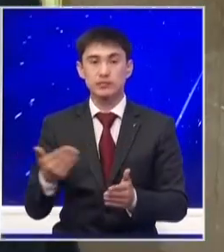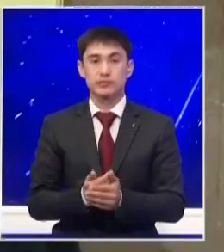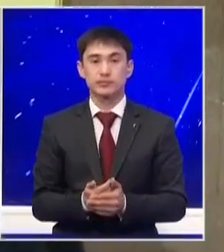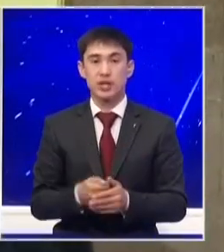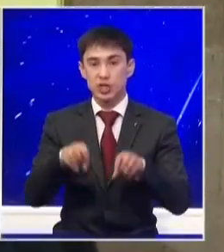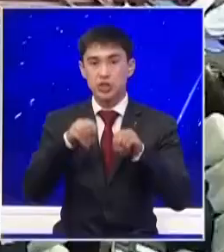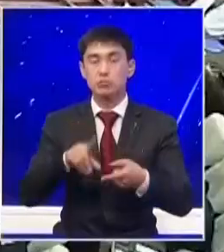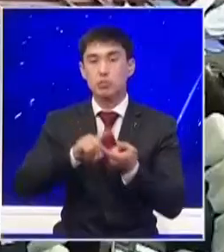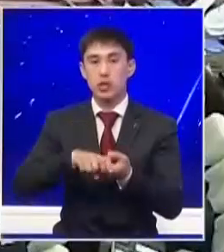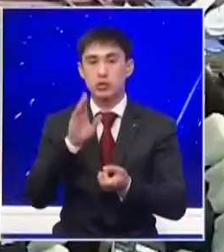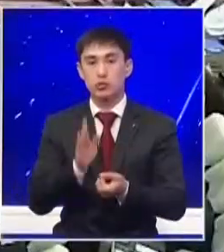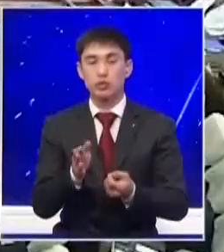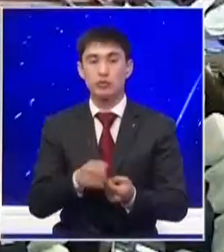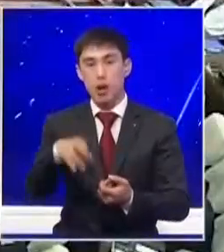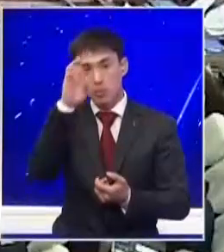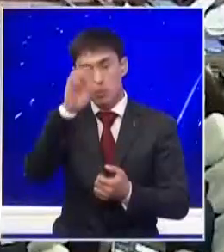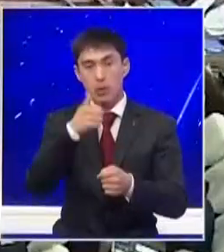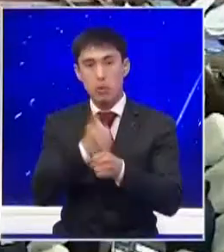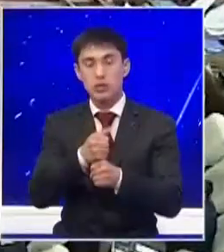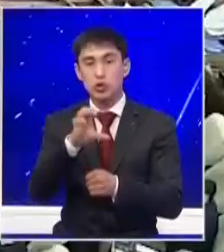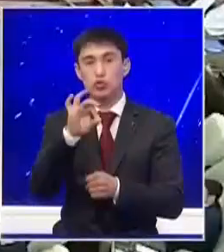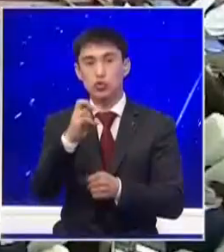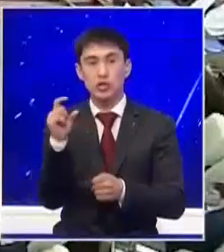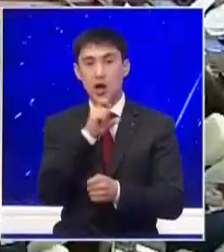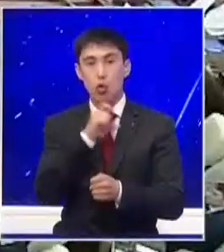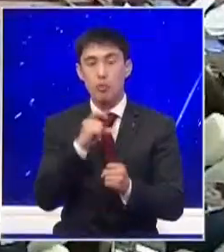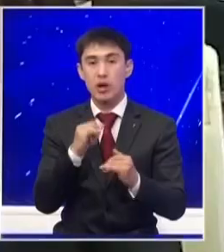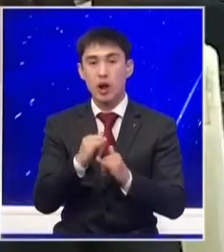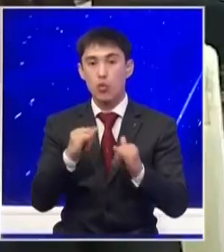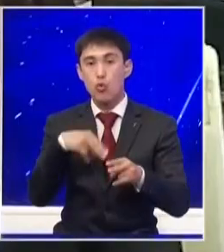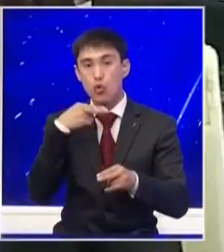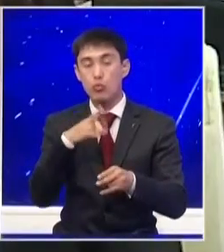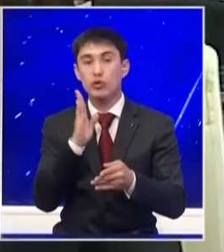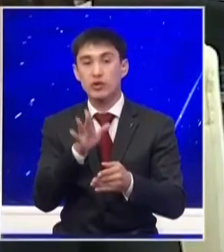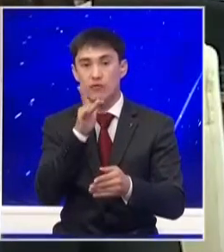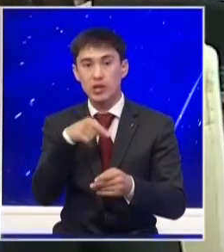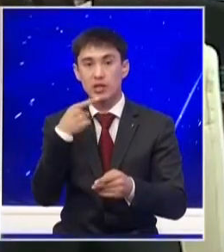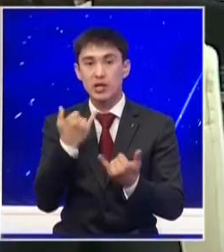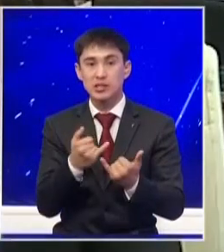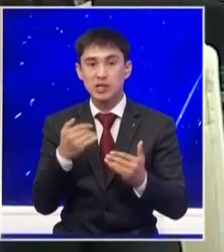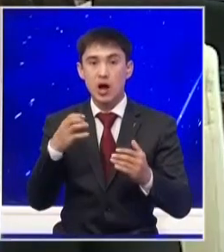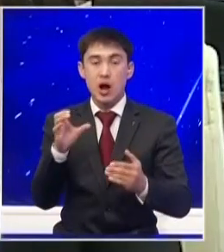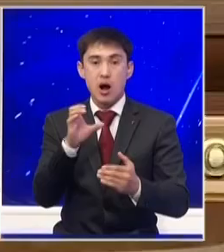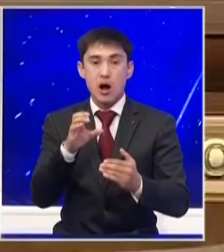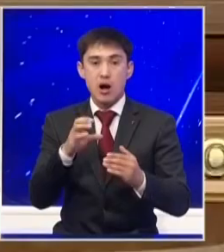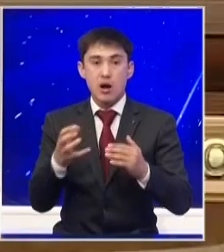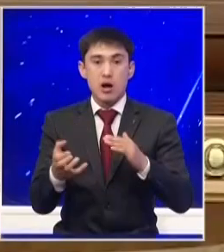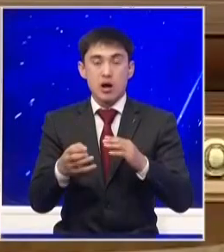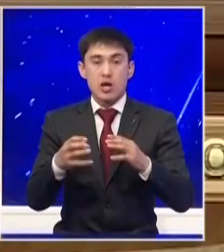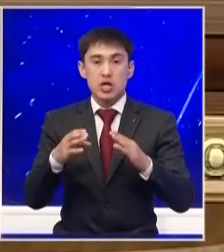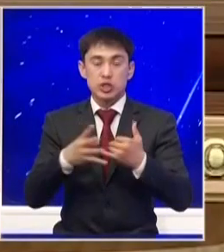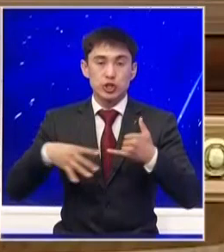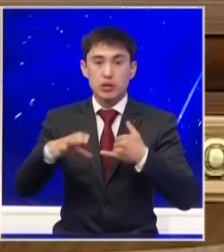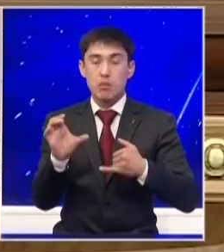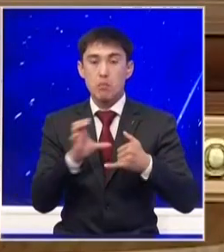депутаттардың шешіміне байланысты. Мемлекет басшысы енді әлеуметтік экономикалық ахуалға көңіл бөлетін кез келгенін, қазба байлыққа ғана арқа сүйеп, қамсыз